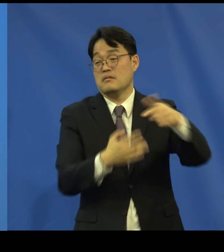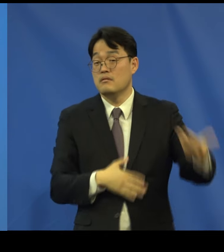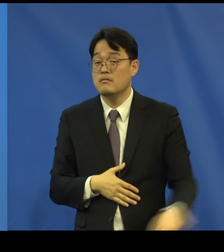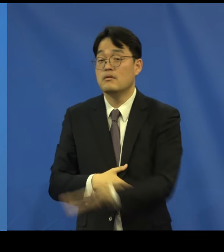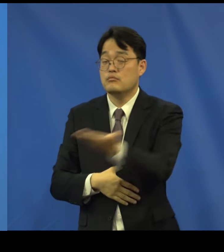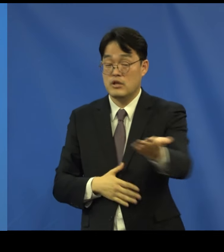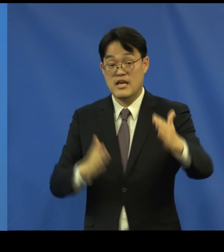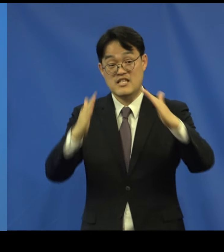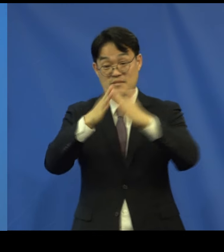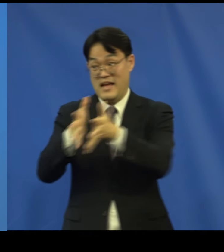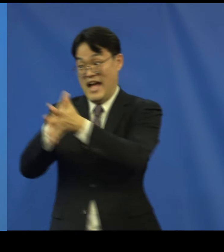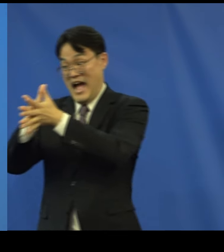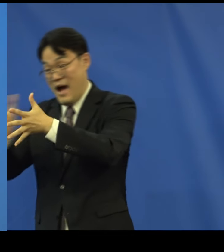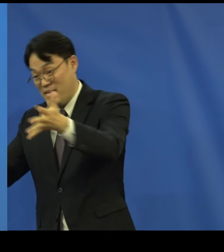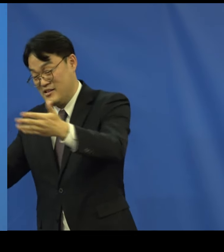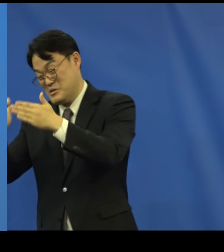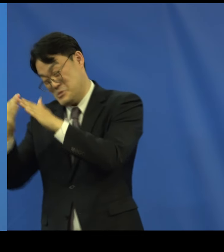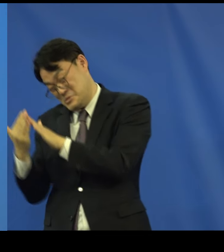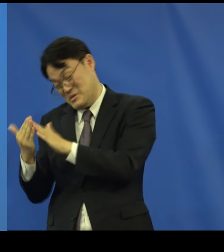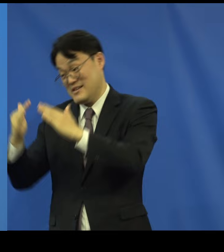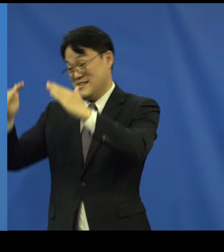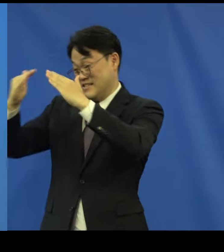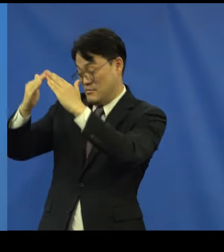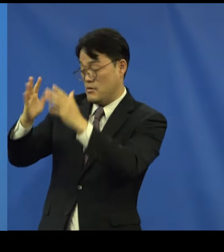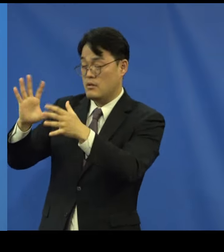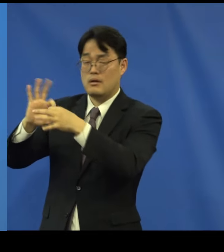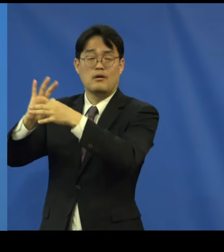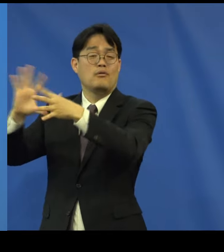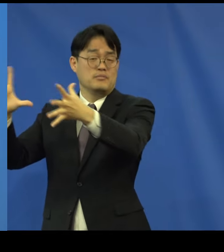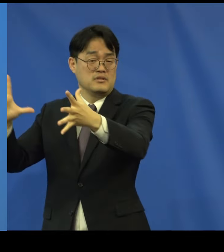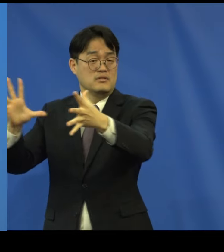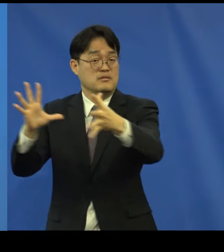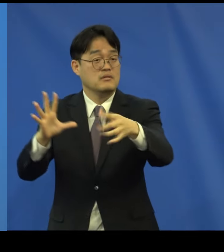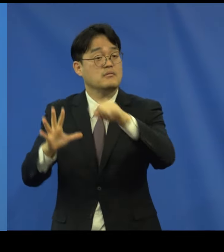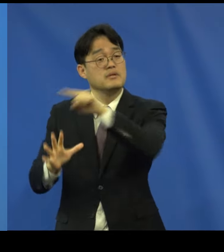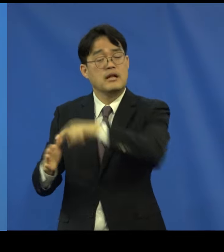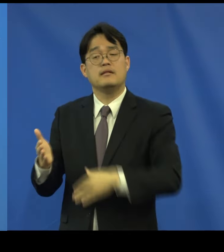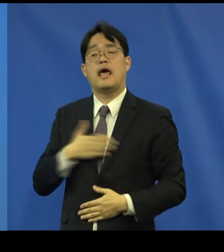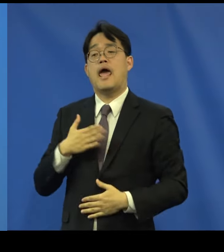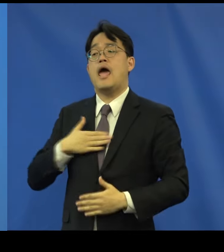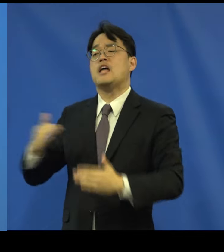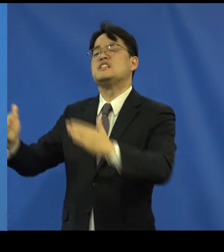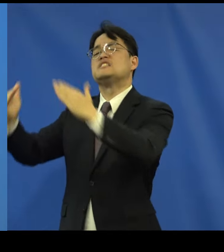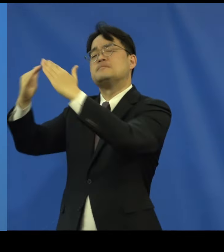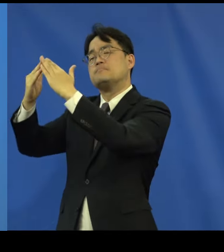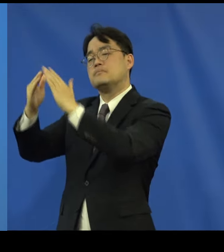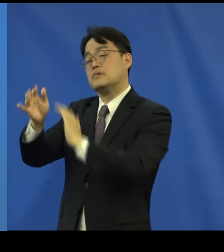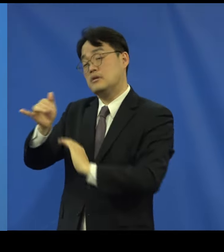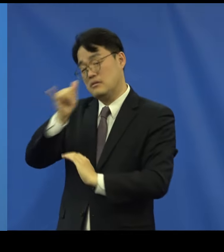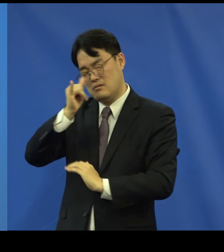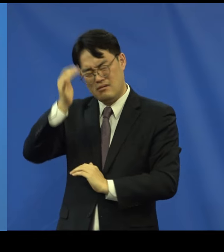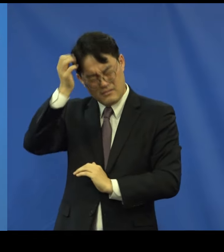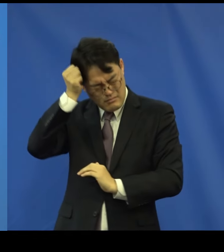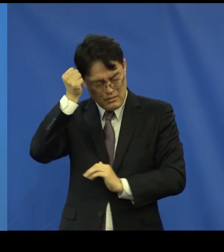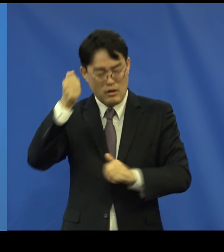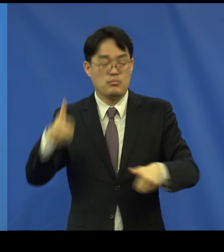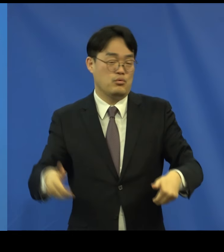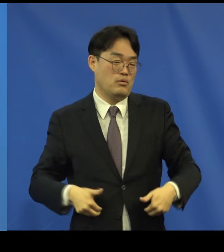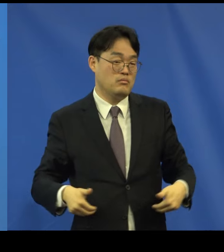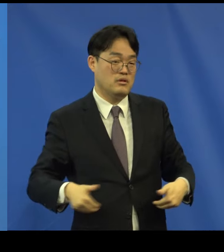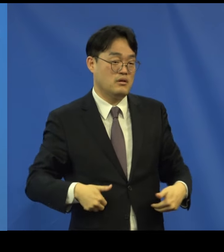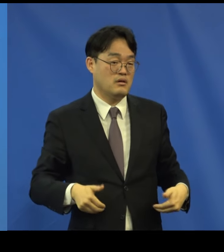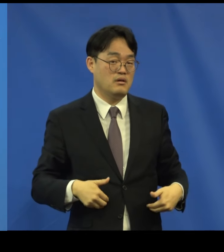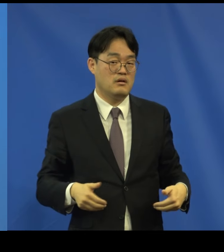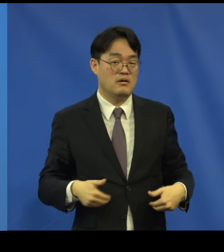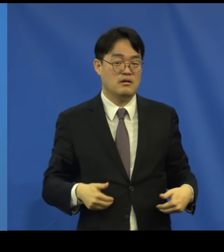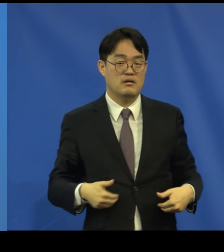살든 중요한 것은 내 집이 아니에요. 기억하십시오. 우리 모두는 임시 거주자입니다. 언젠가는 내가 살던 집의 주인이